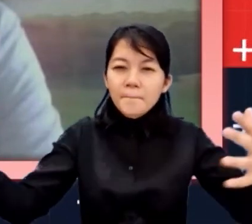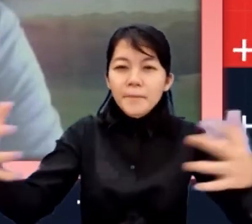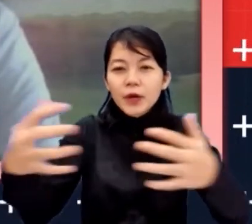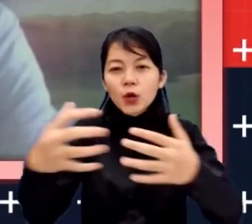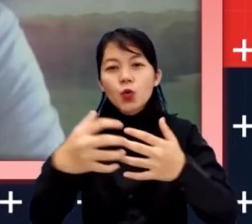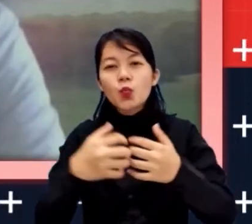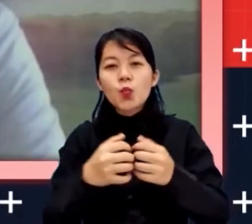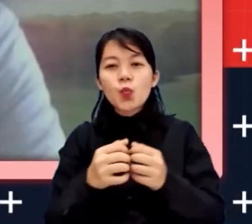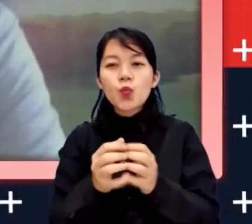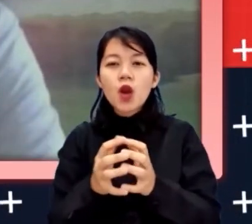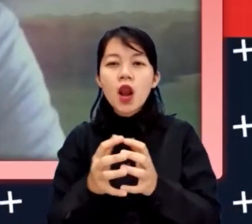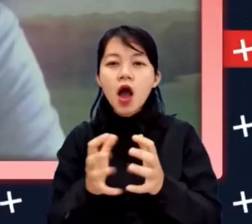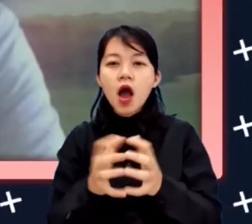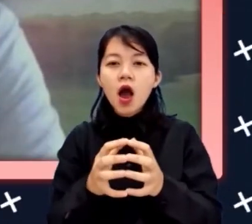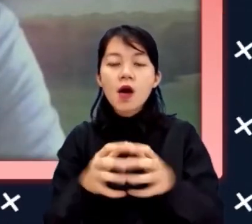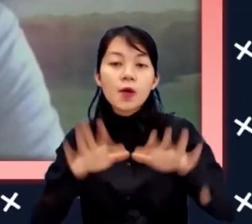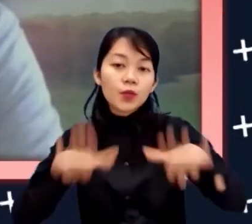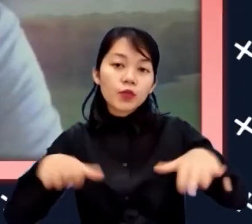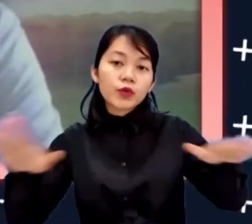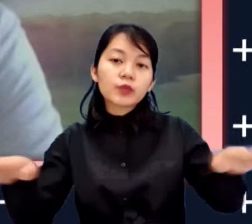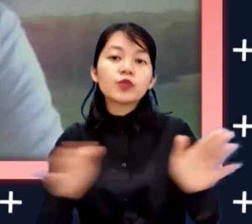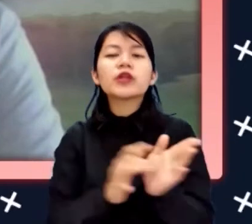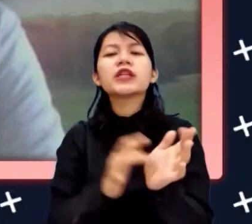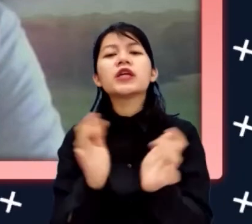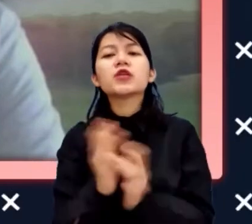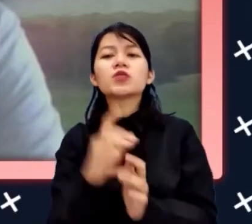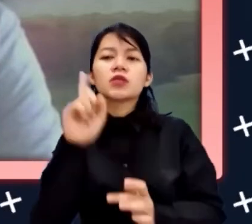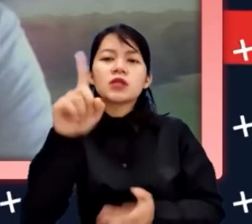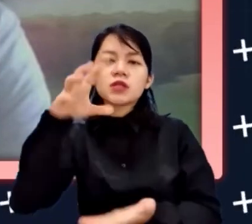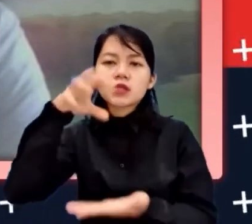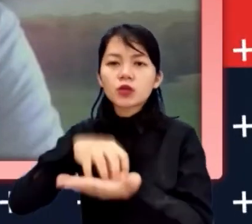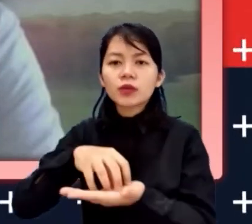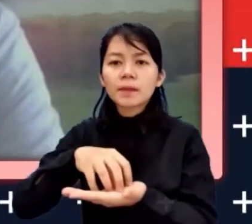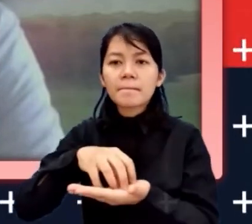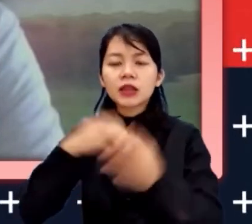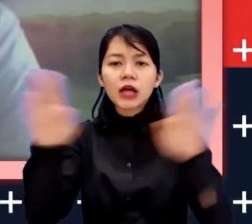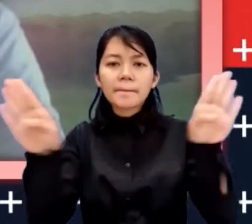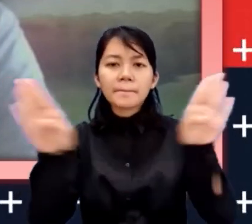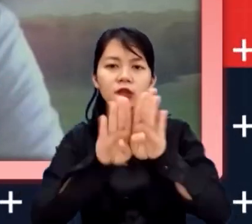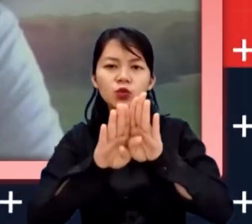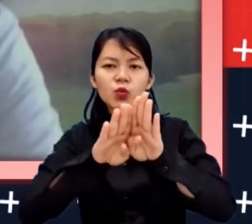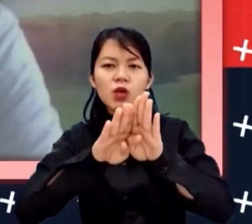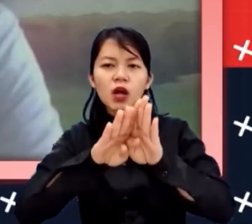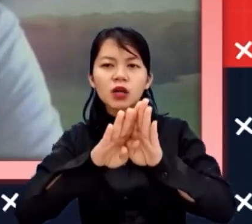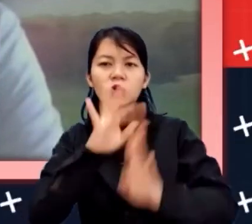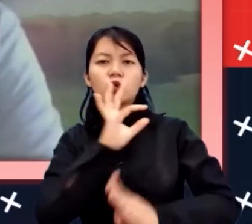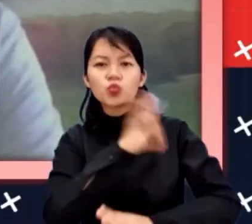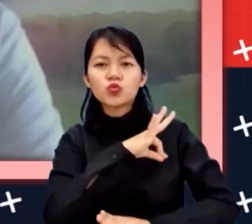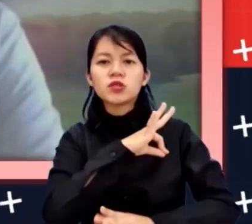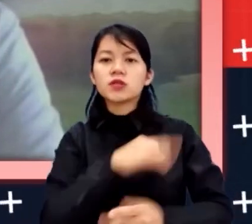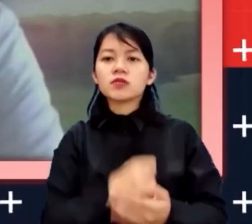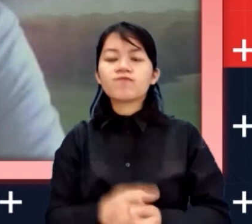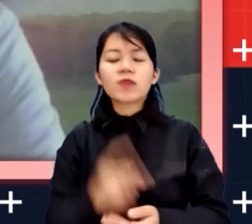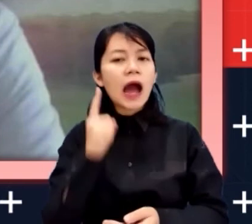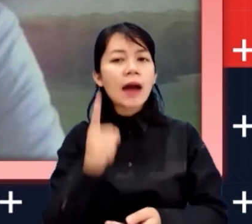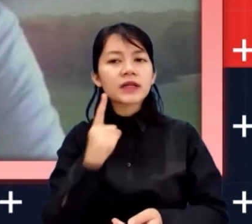dengan pintu-pintu yang terkunci karena mereka takut kepada orang-orang Yahudi. Pada